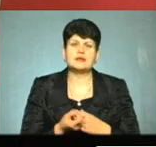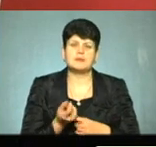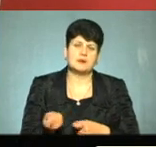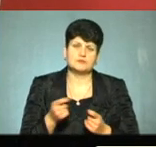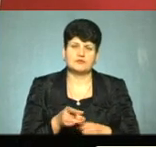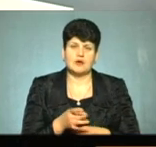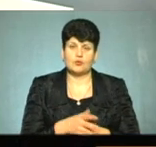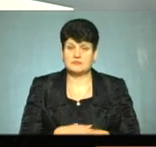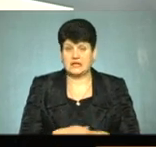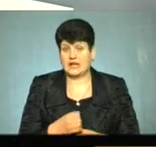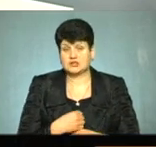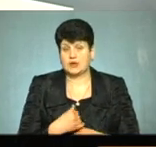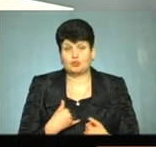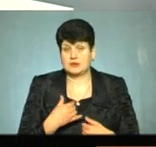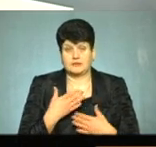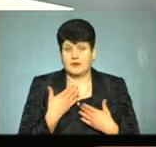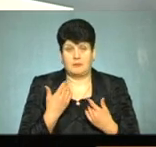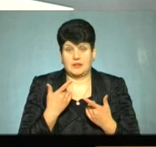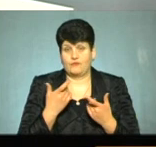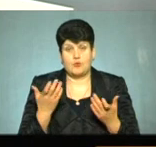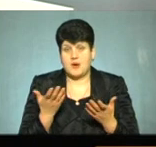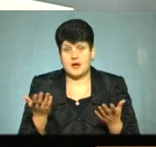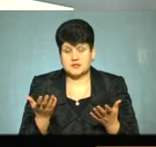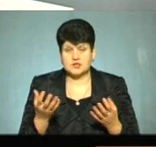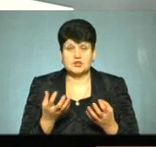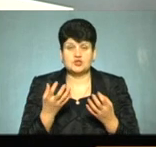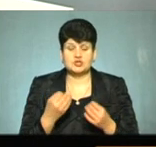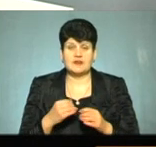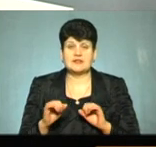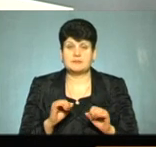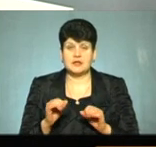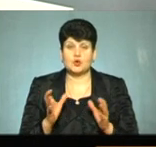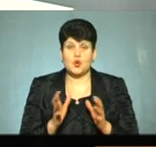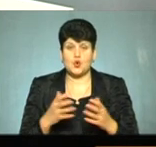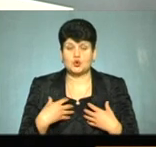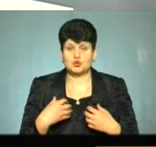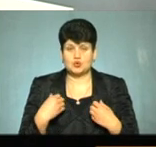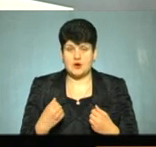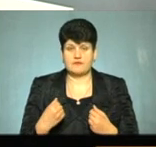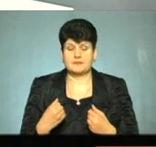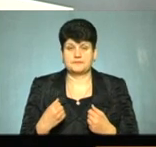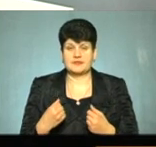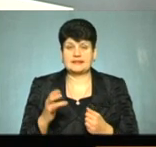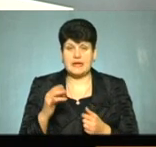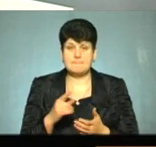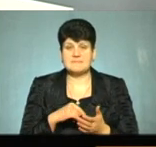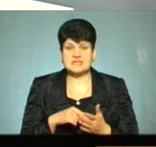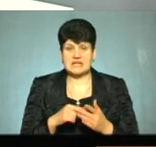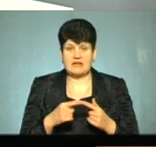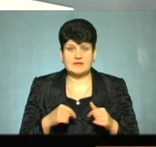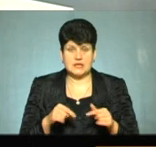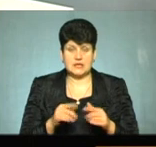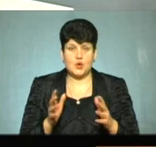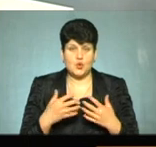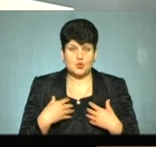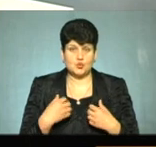вони з'являться по регіону? Ну, на жаль, ми не маємо даної інформації. Ще від Департаменту охорони здоров'я на міське